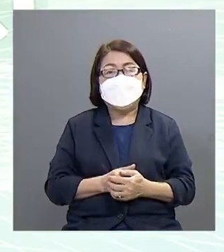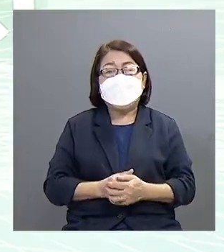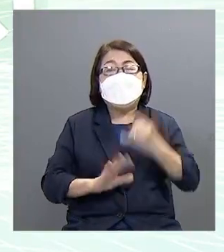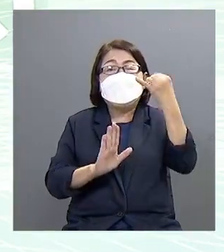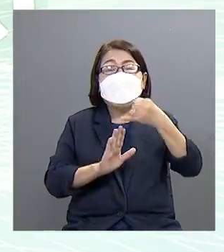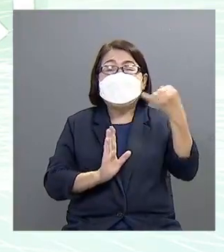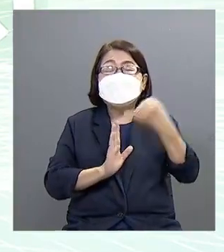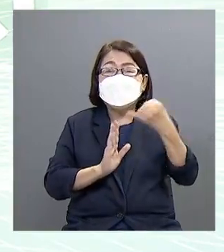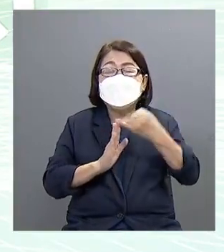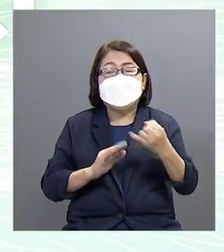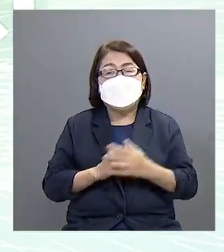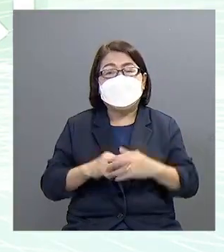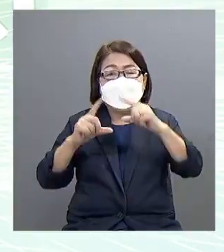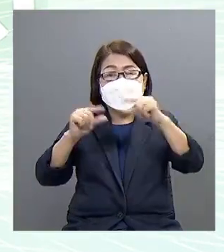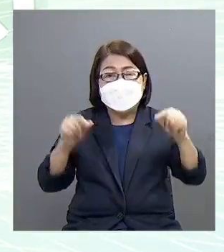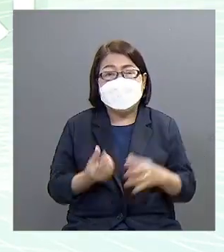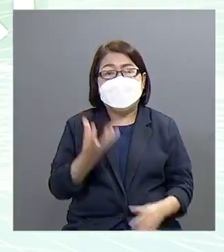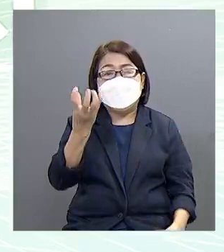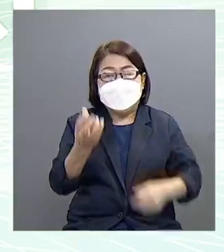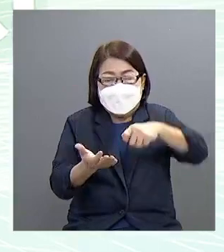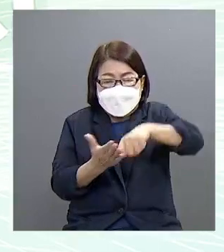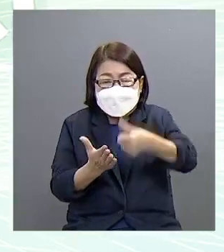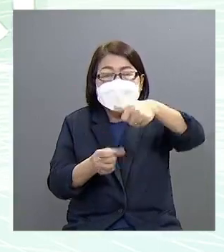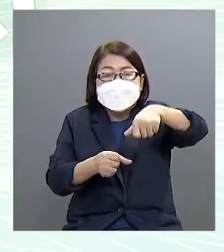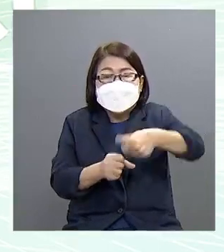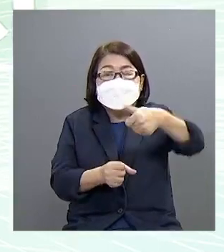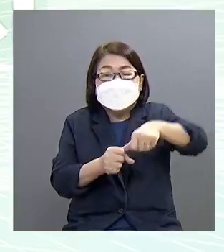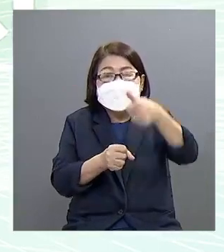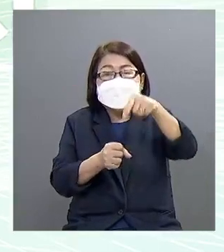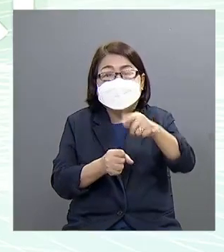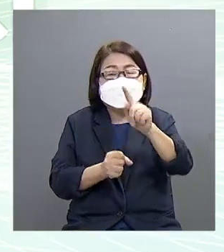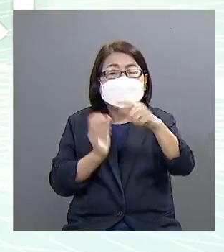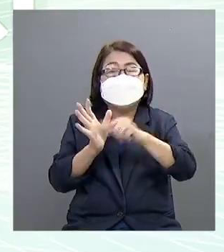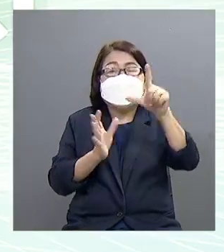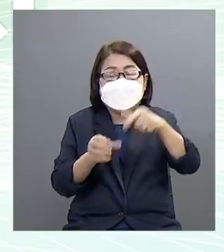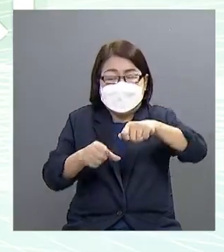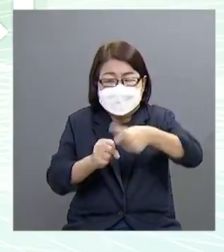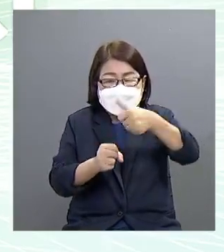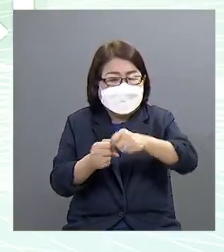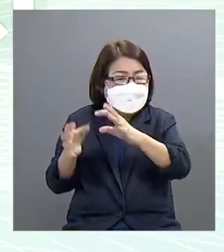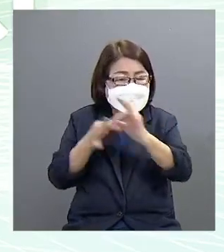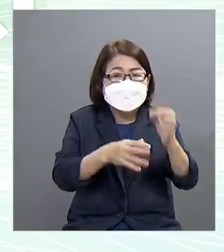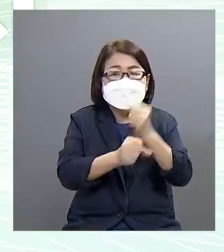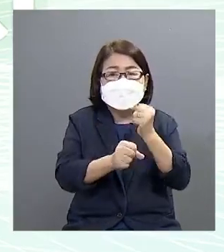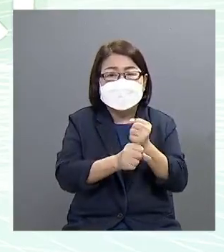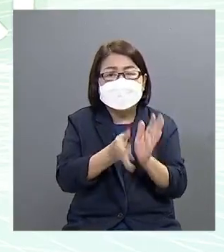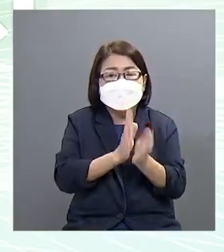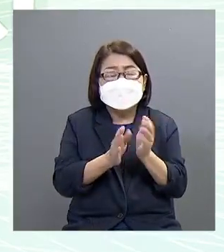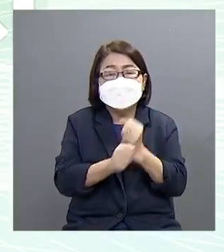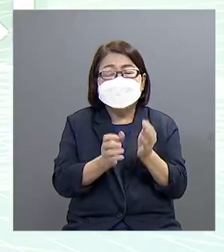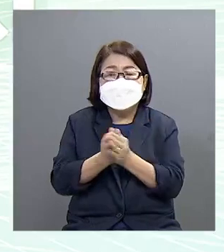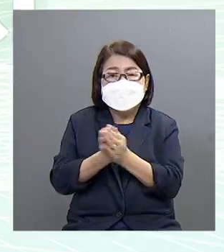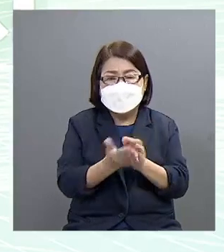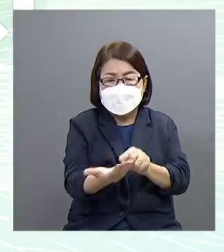าลมาต้นตาลนะครับมาเชื่อมโยงกับเมนูอาหารและเป็นเมนูที่สุดยอดมีเชฟดังๆเนี่ยมา